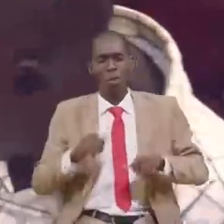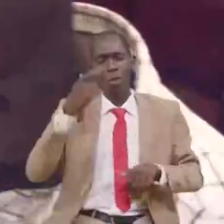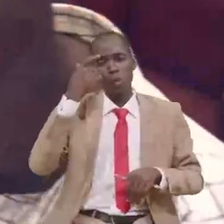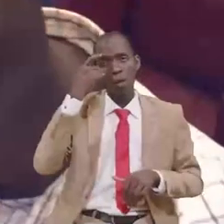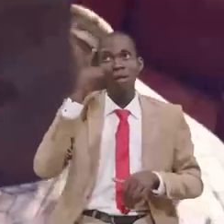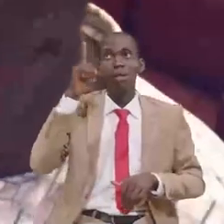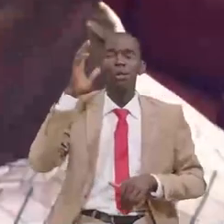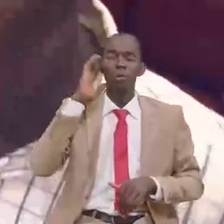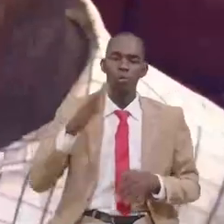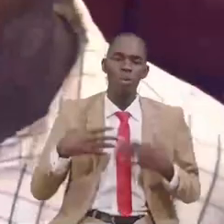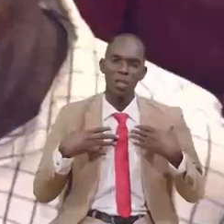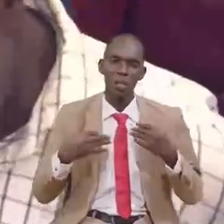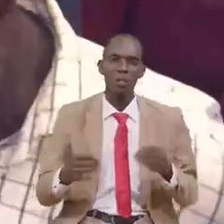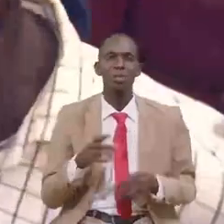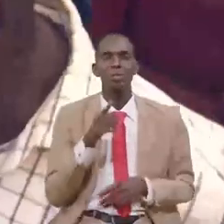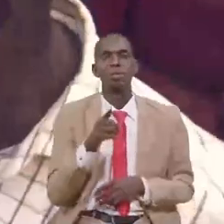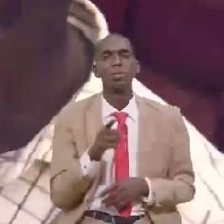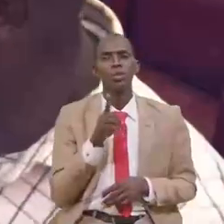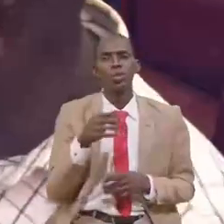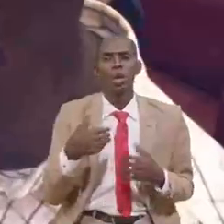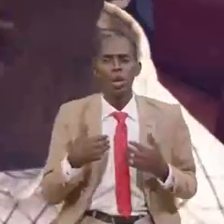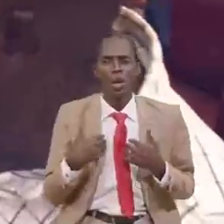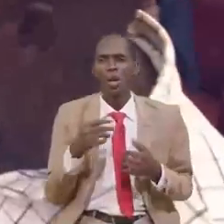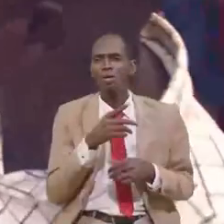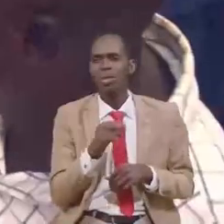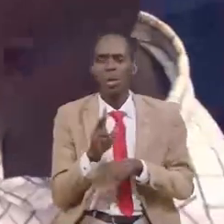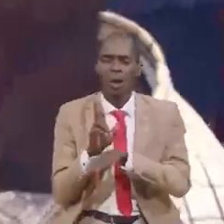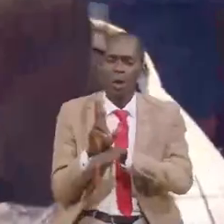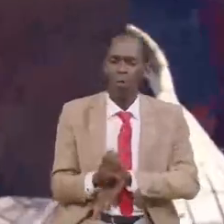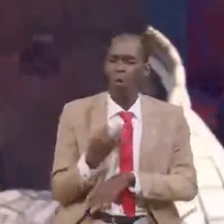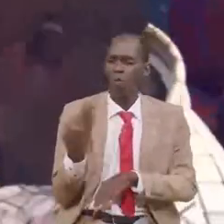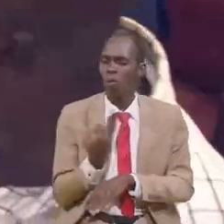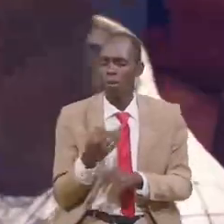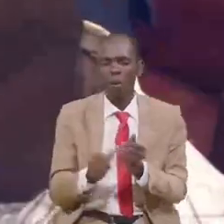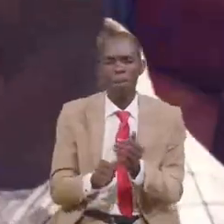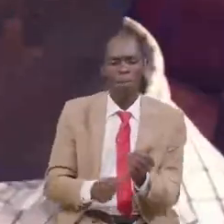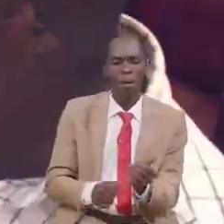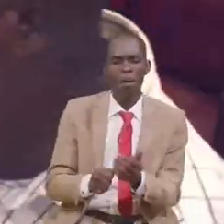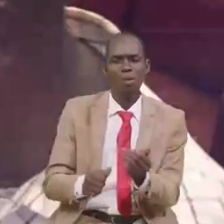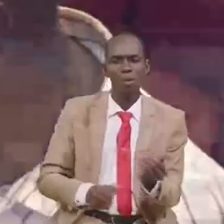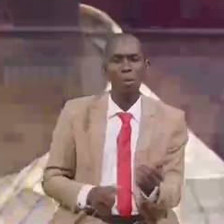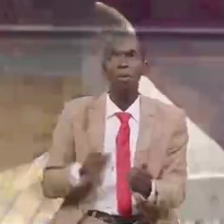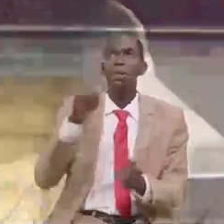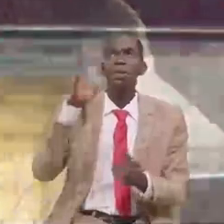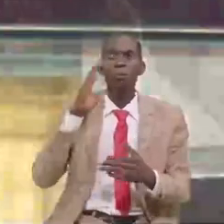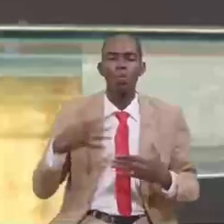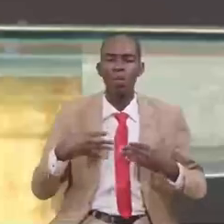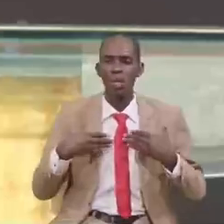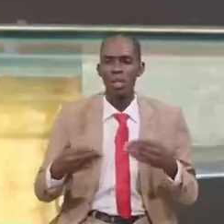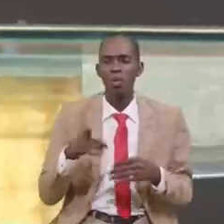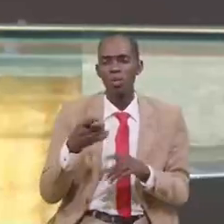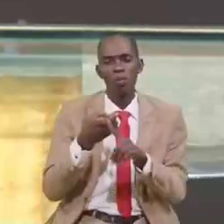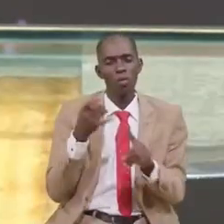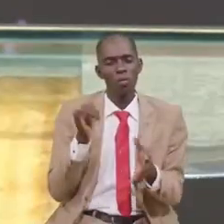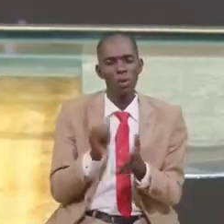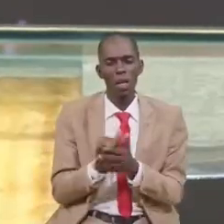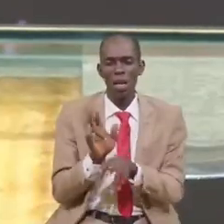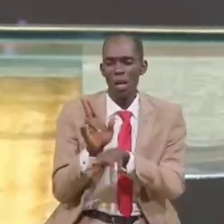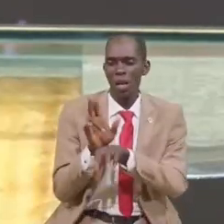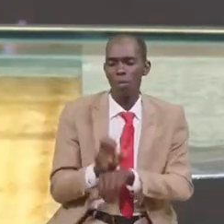guérir. Vous avez l'habitude à rétrograder, il va vous guérir de cette habitude de